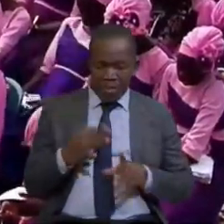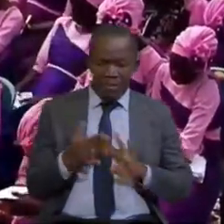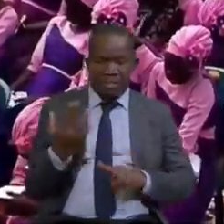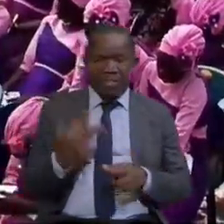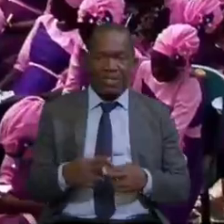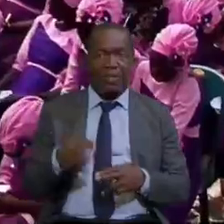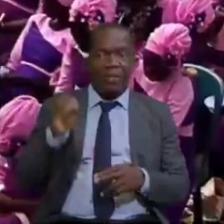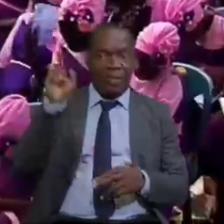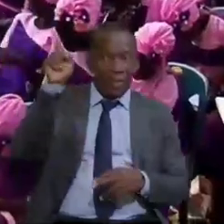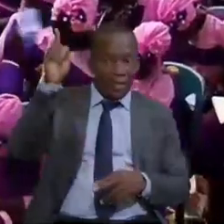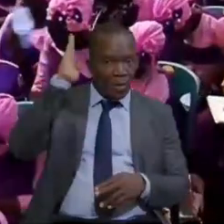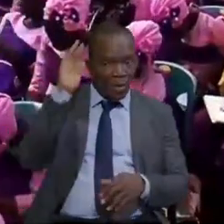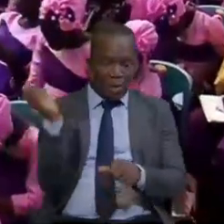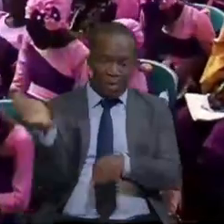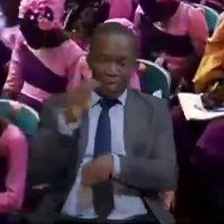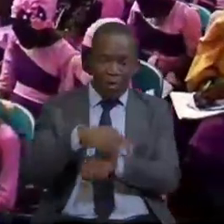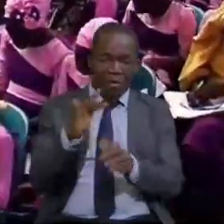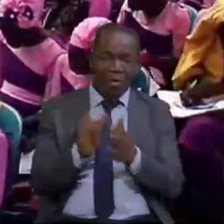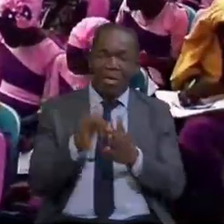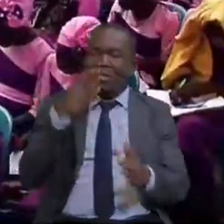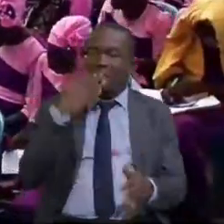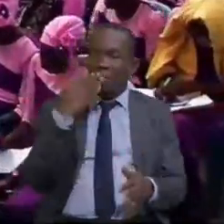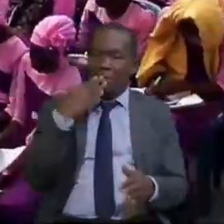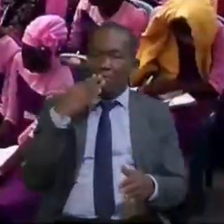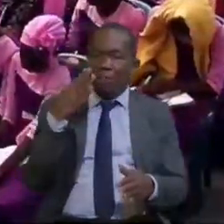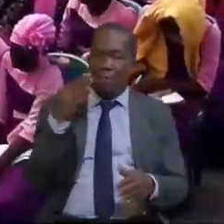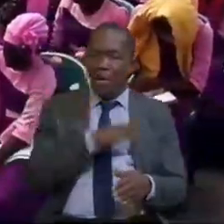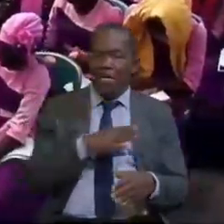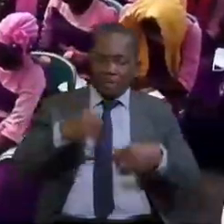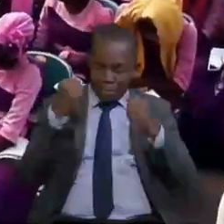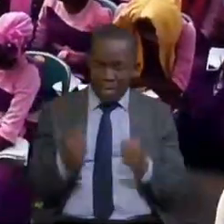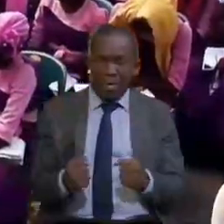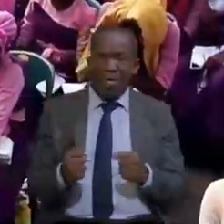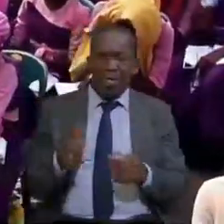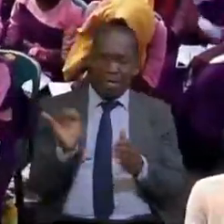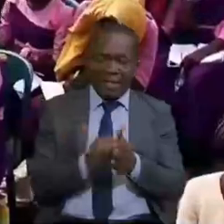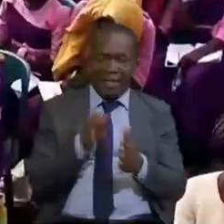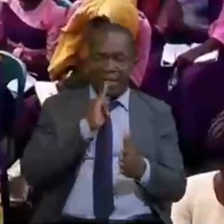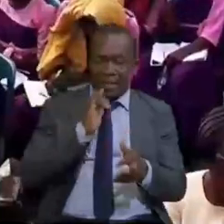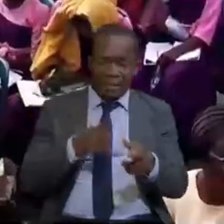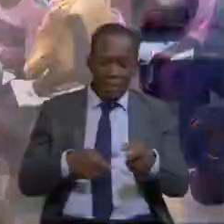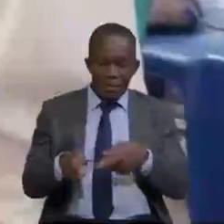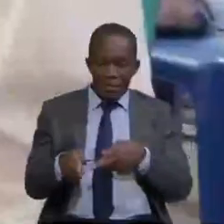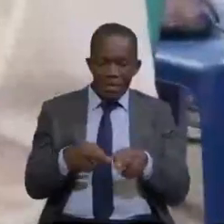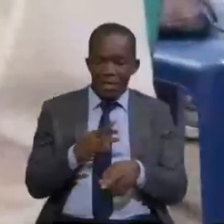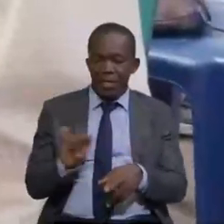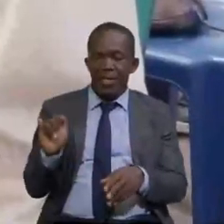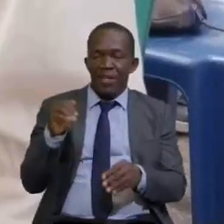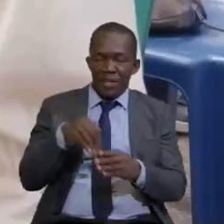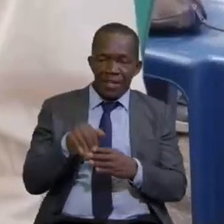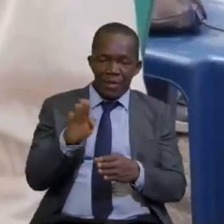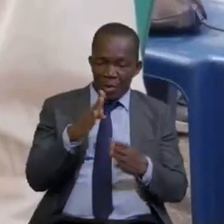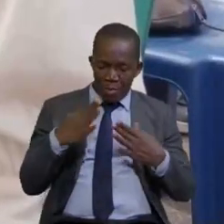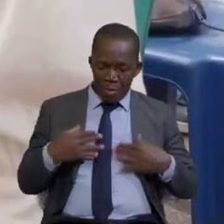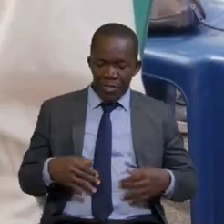subjuguer cette maladie qui règne. Et lui, Christ, règnera. Toute partie de ta